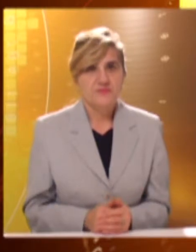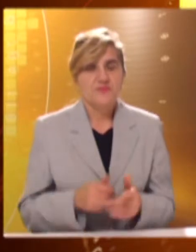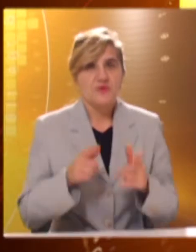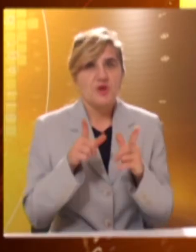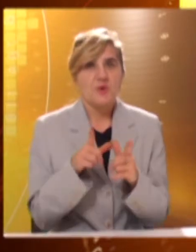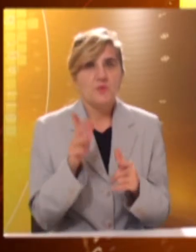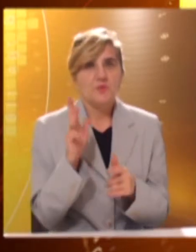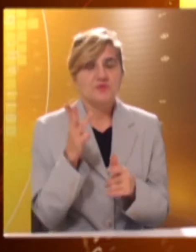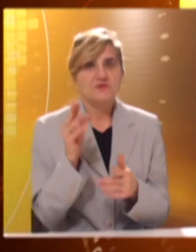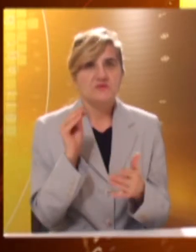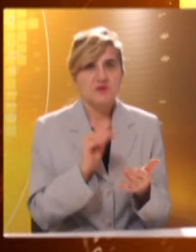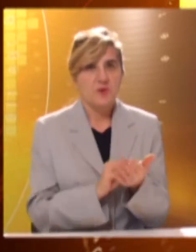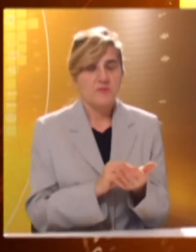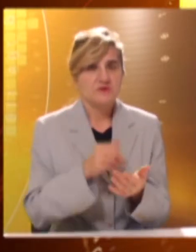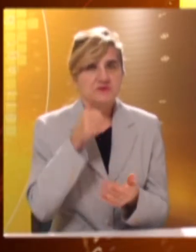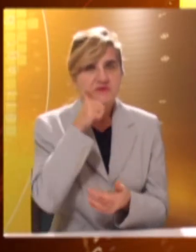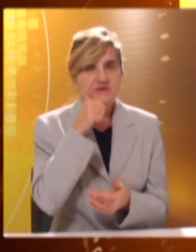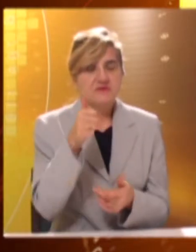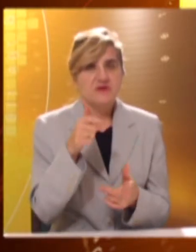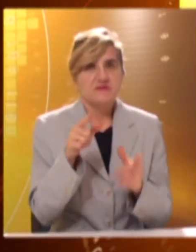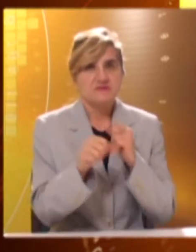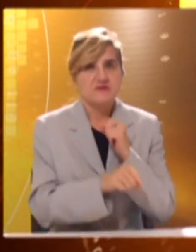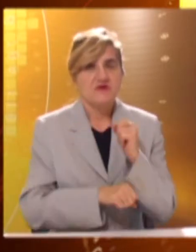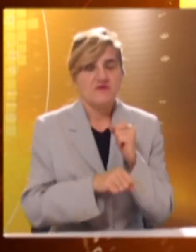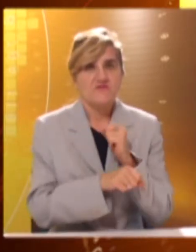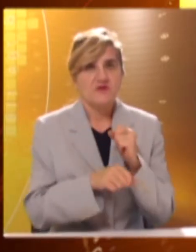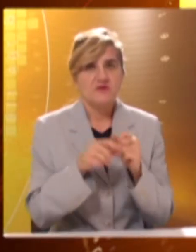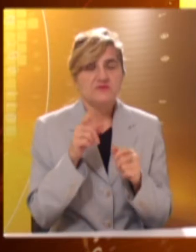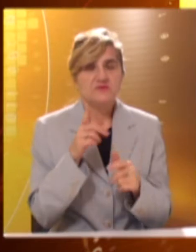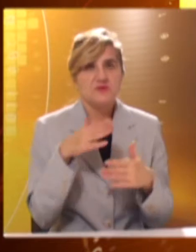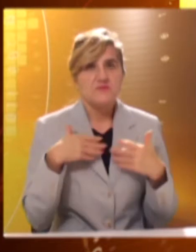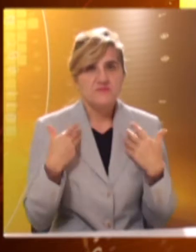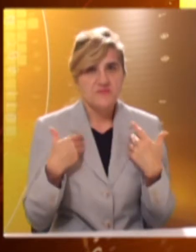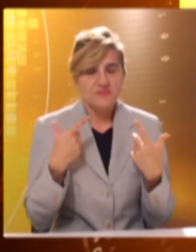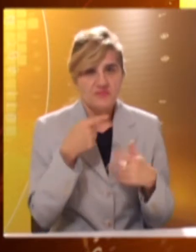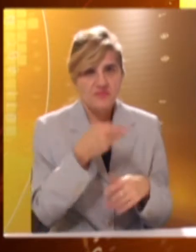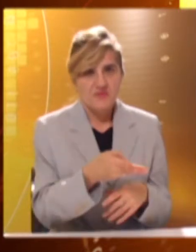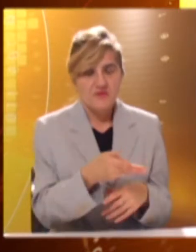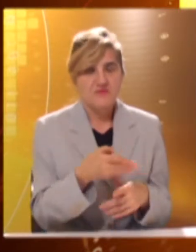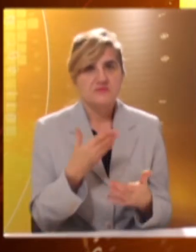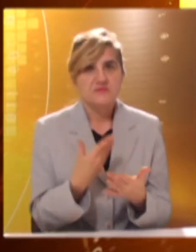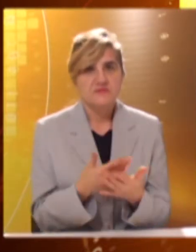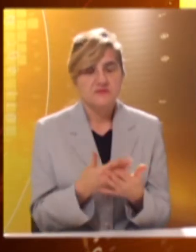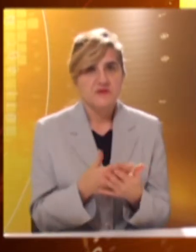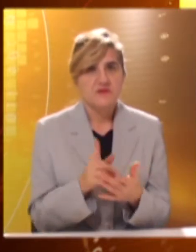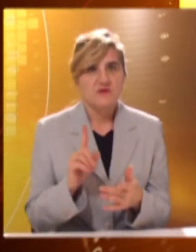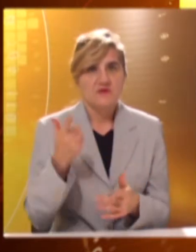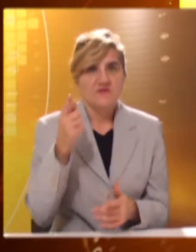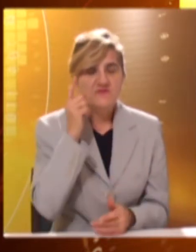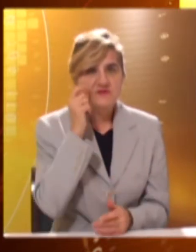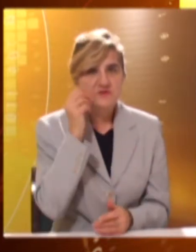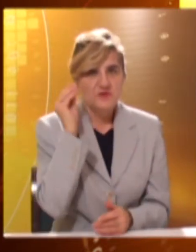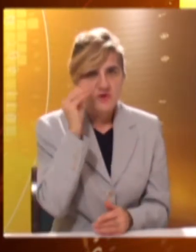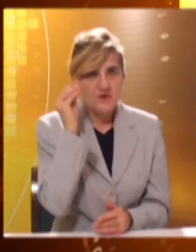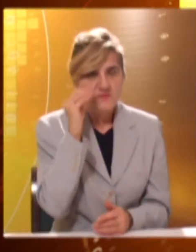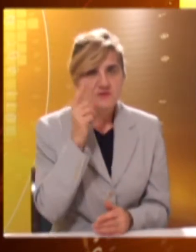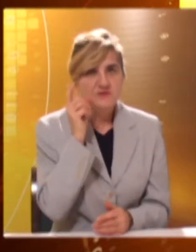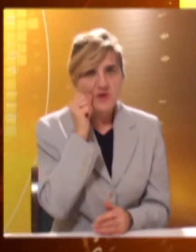U četvrtak je obeležen Međunarodni dan studenata. Iako su uslovi za studiranje teški, a budućnost visokoobrazovnih ljudi